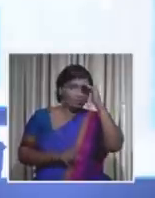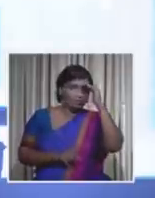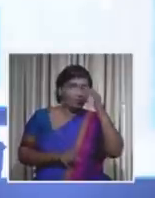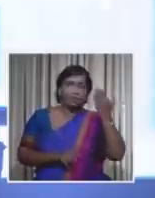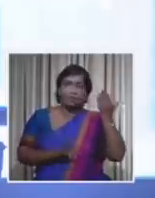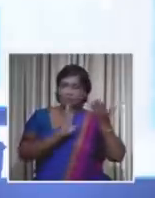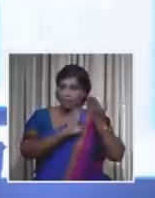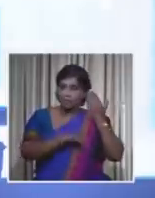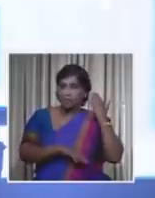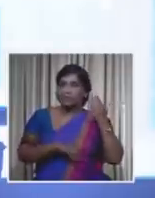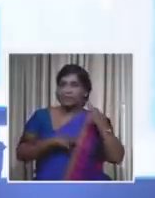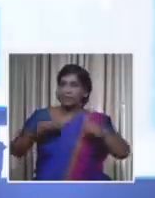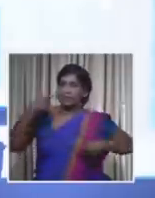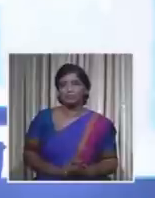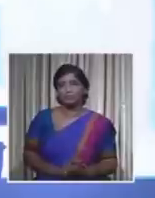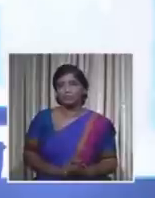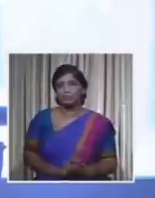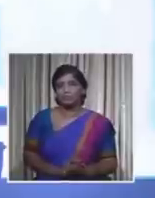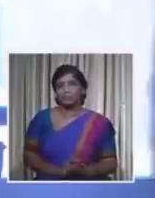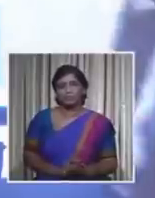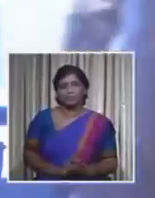එදා මේ විවාදාත්මක